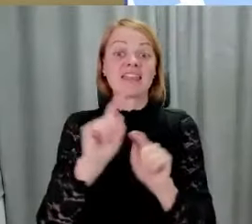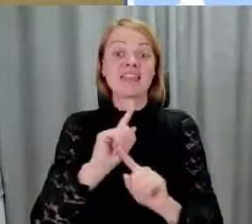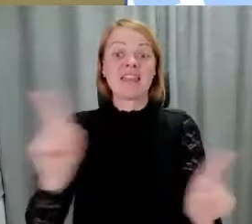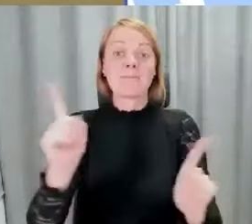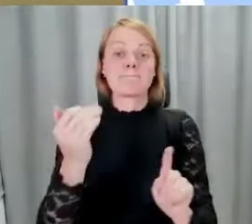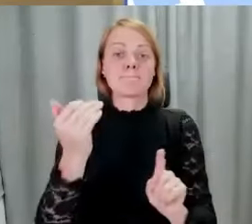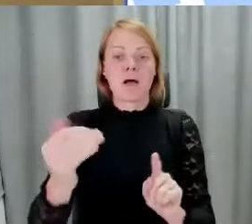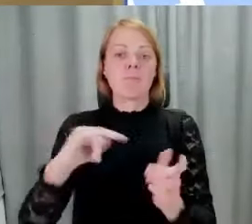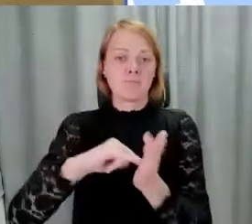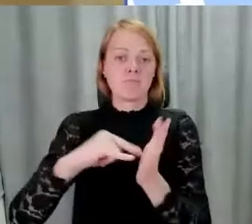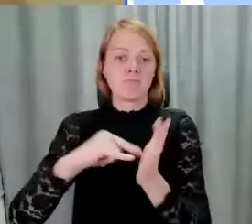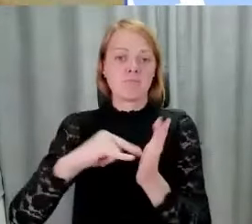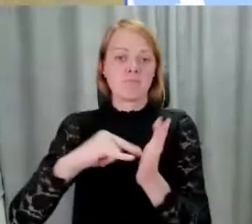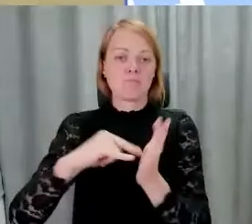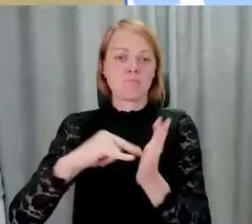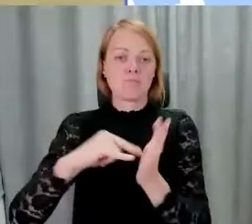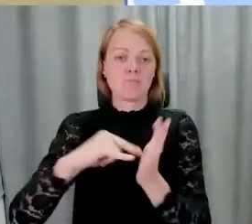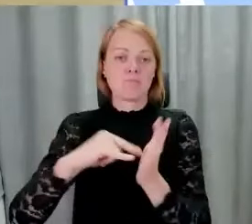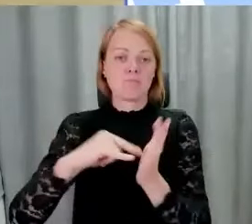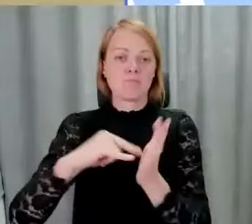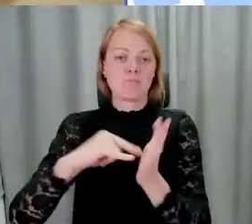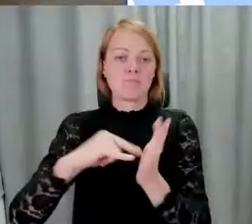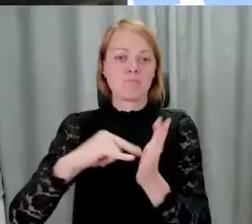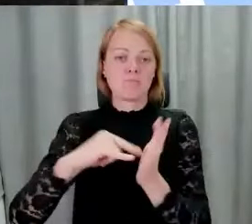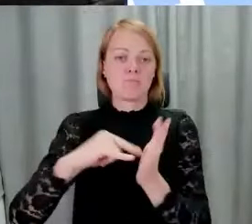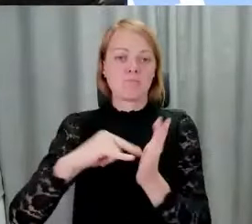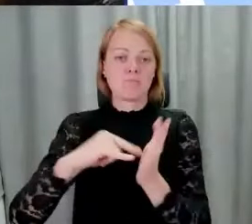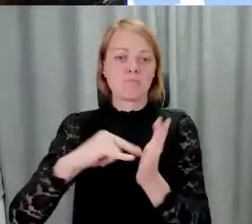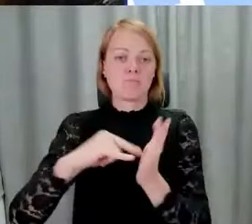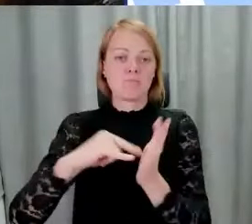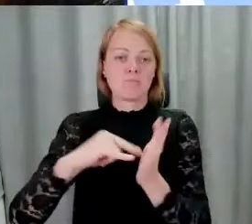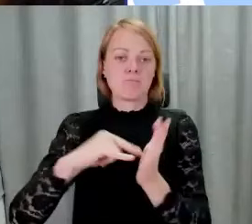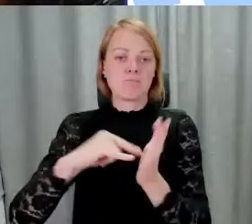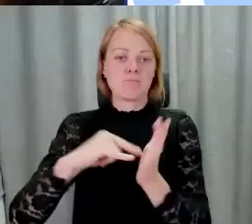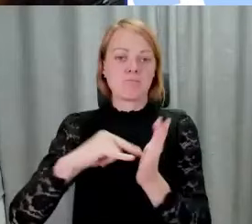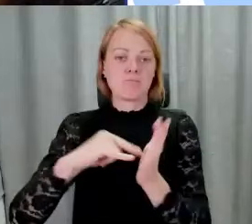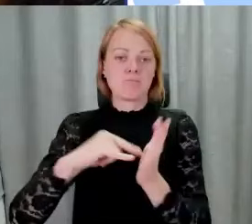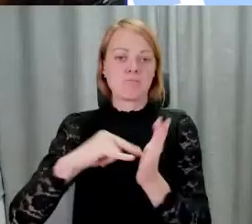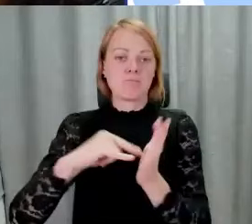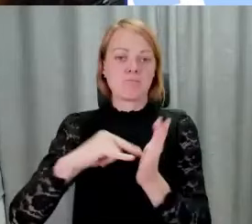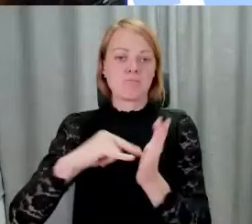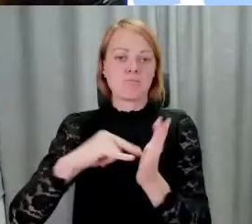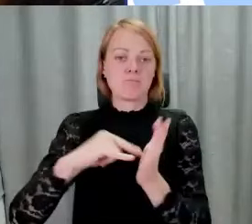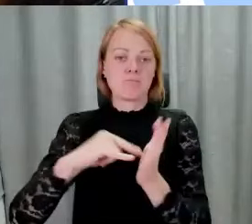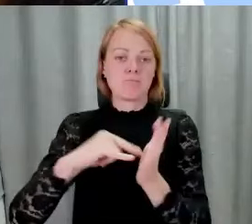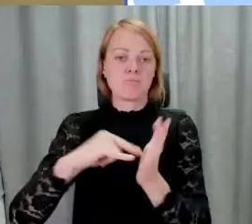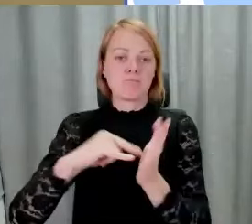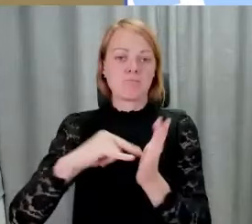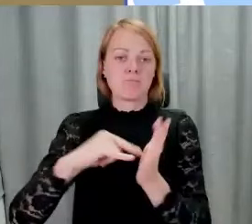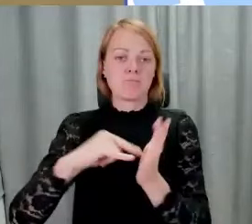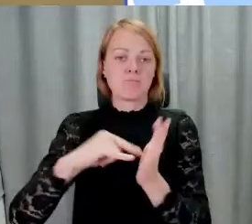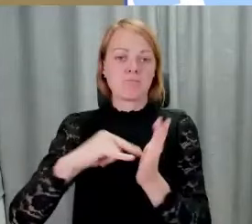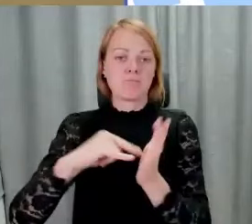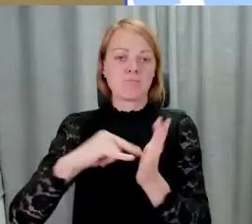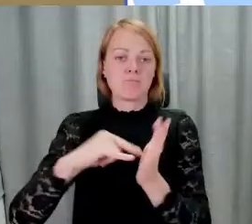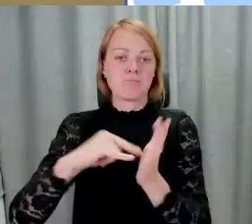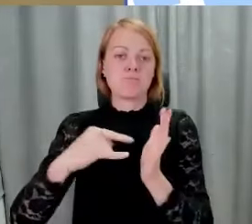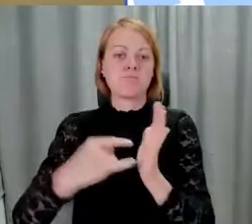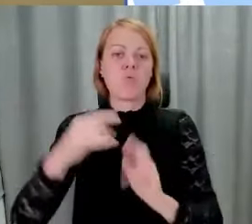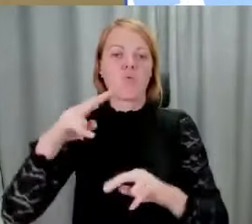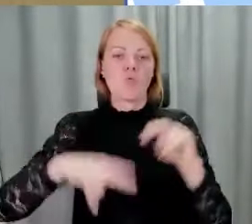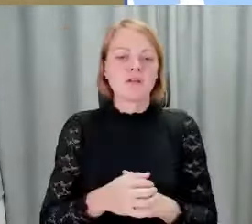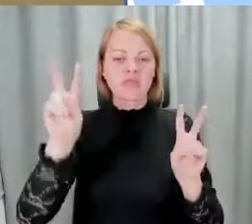paldies. Paldies. Ja drīkst varbūt vēl mazliet papildinot, vairākas reizes atkārtojamies pie vienas un tās pašas